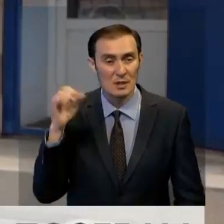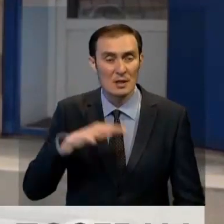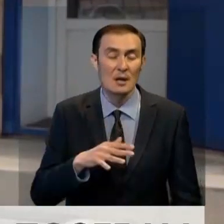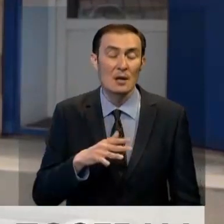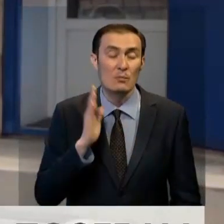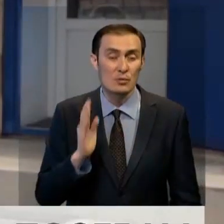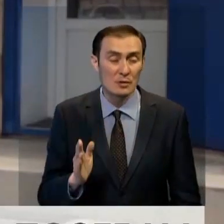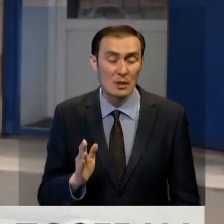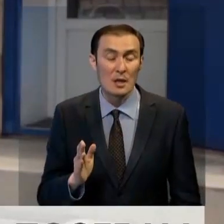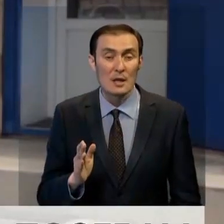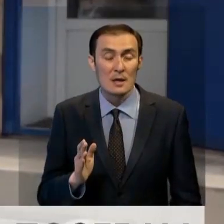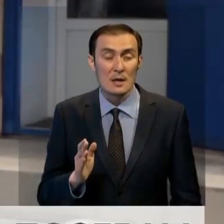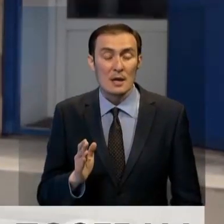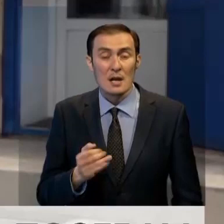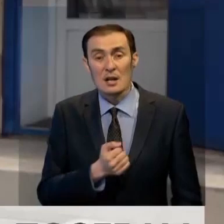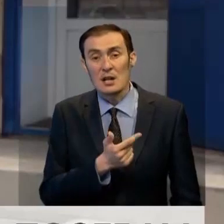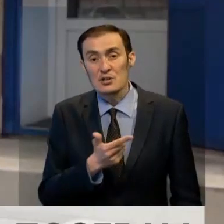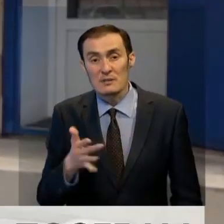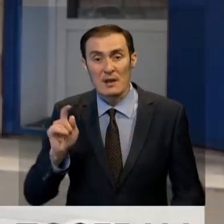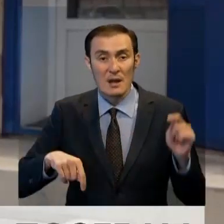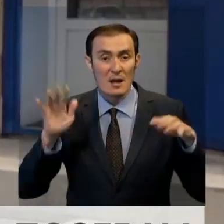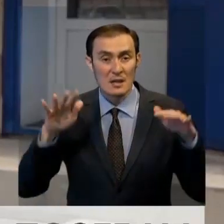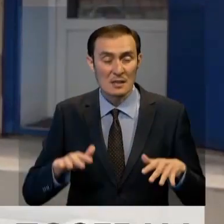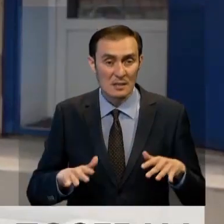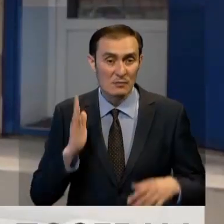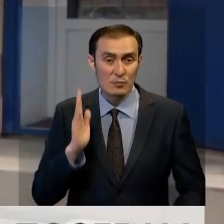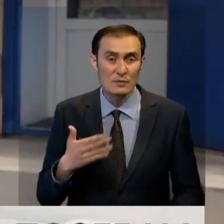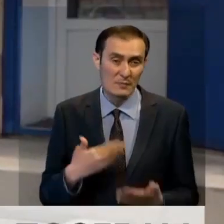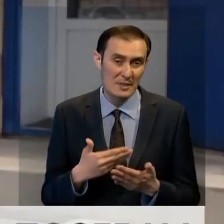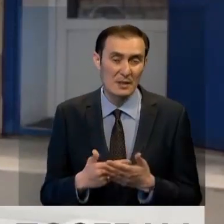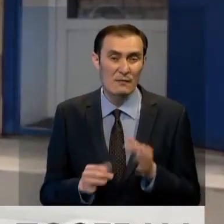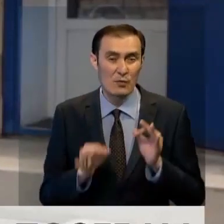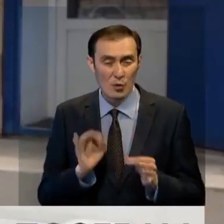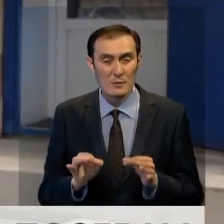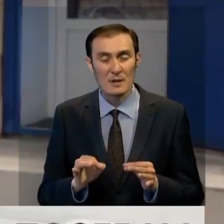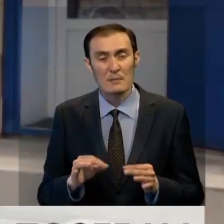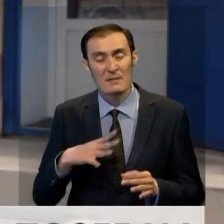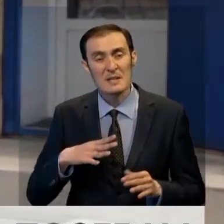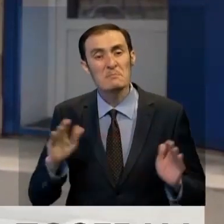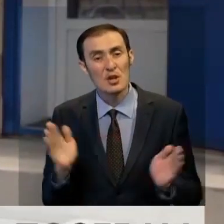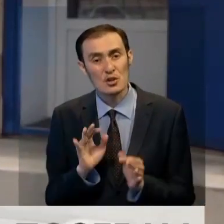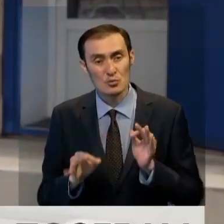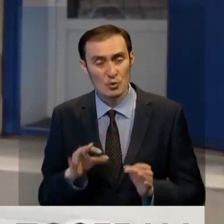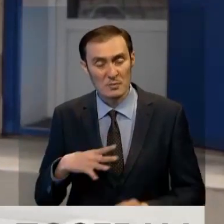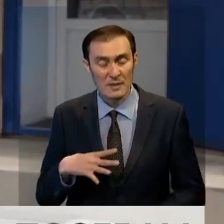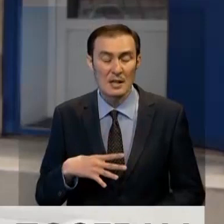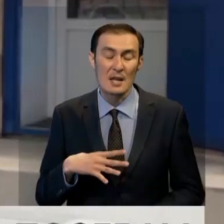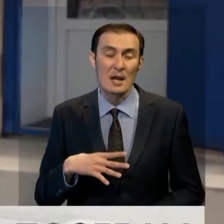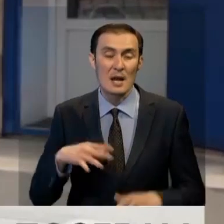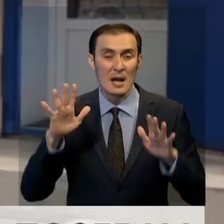выше нормы. Количество осадков ожидается в пределах нормы, местами меньше нормы.